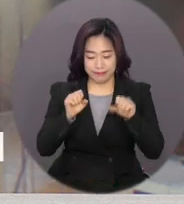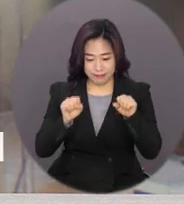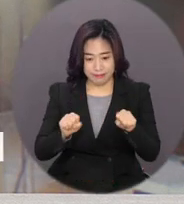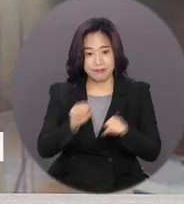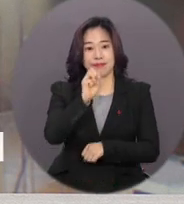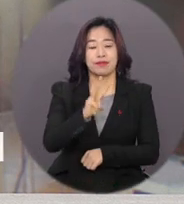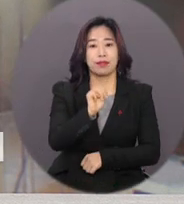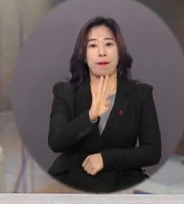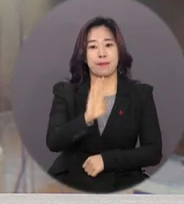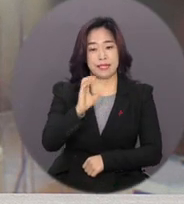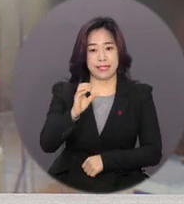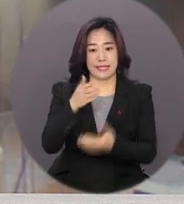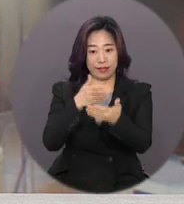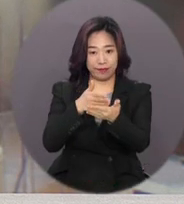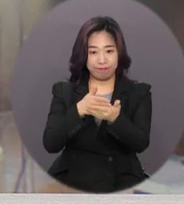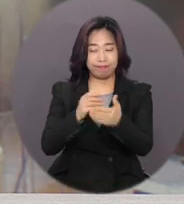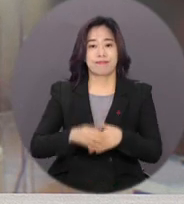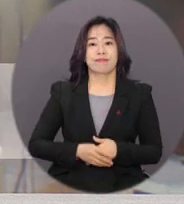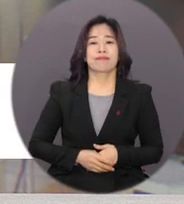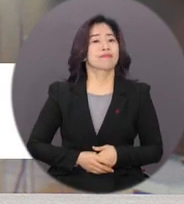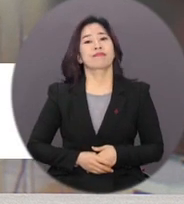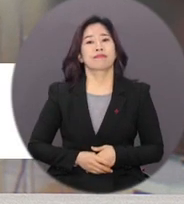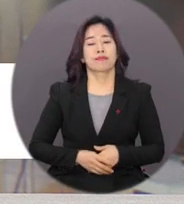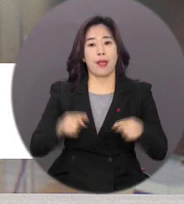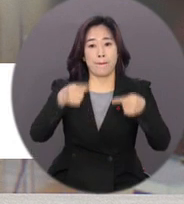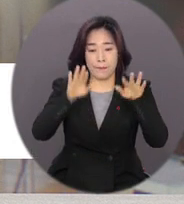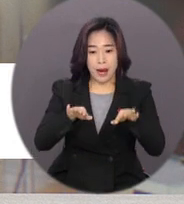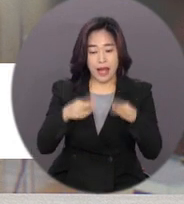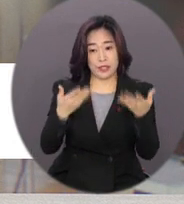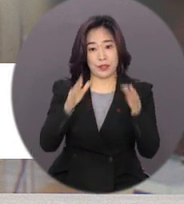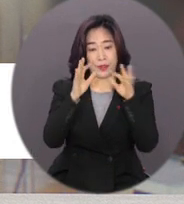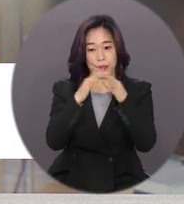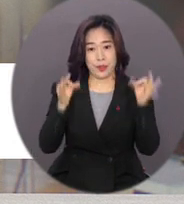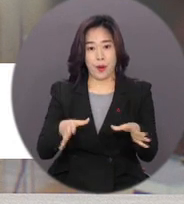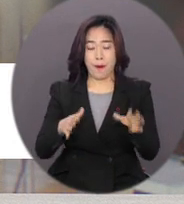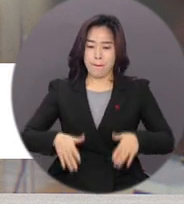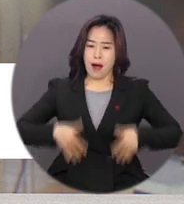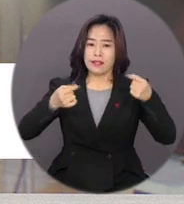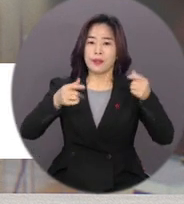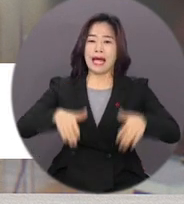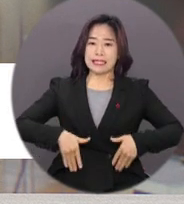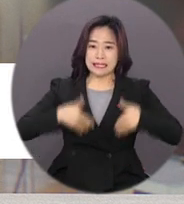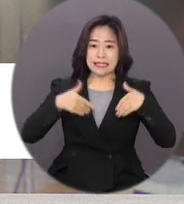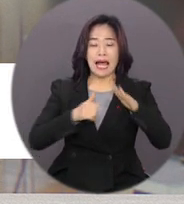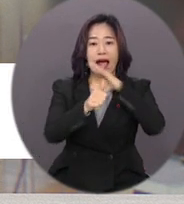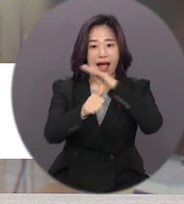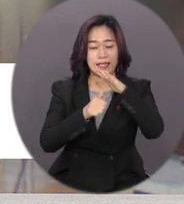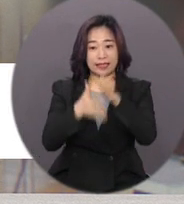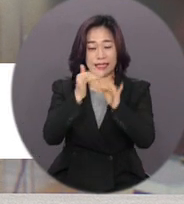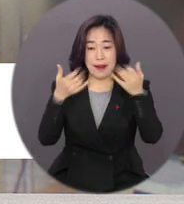여러분 안녕하십니까? 광주 MBC 뉴스데스크입니다. 명절 연휴 동안 봄처럼 따뜻해 나들이 나선 시민들이